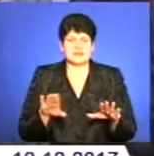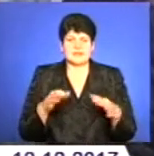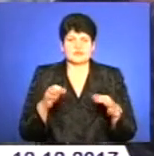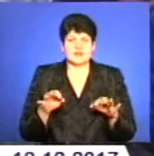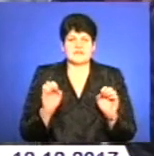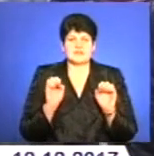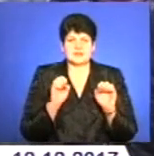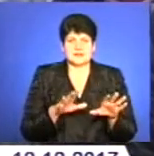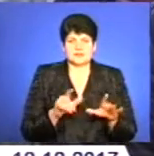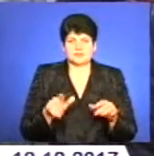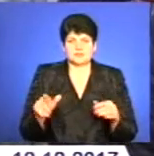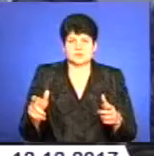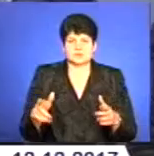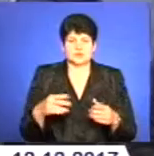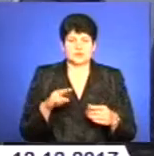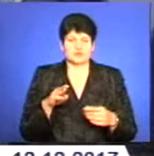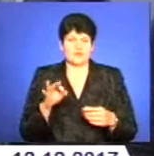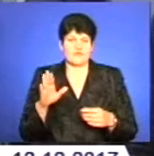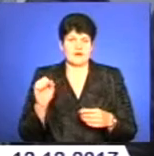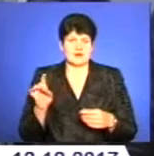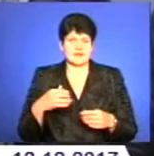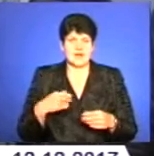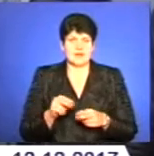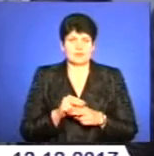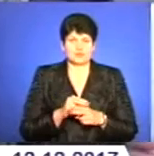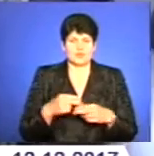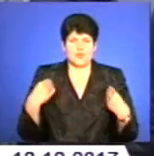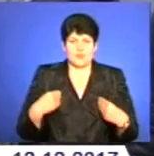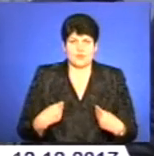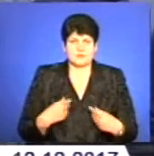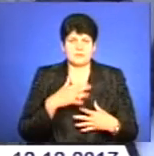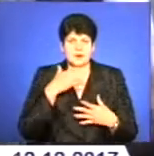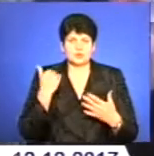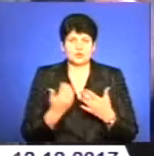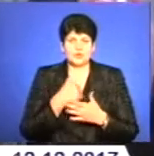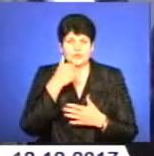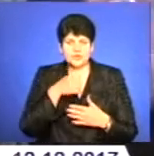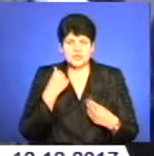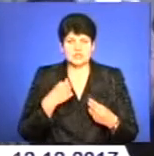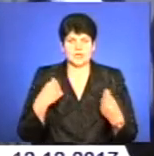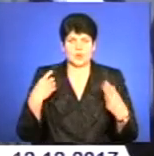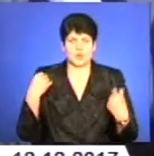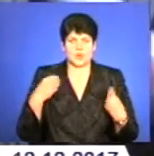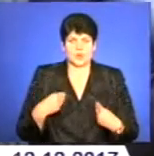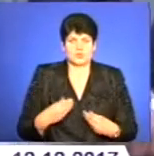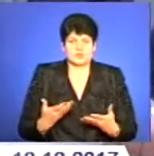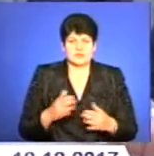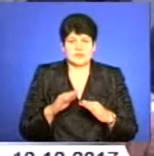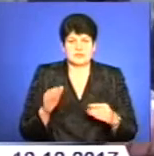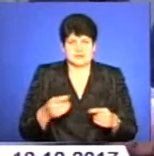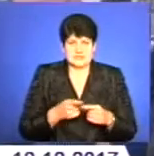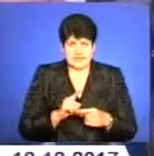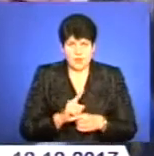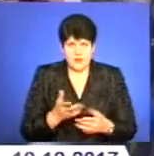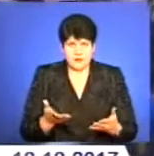людям, скажімо, товар. Я ремонтую одяг. Купа новорічних костюмів. Діти будуть без новорічних костюмів. Ну це